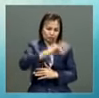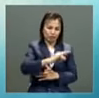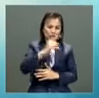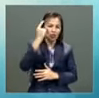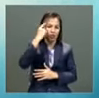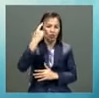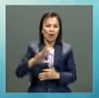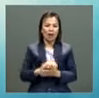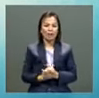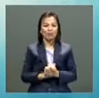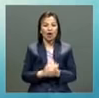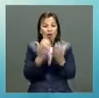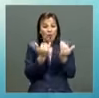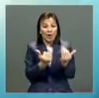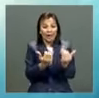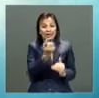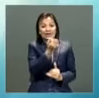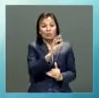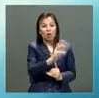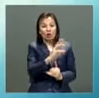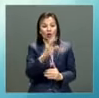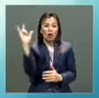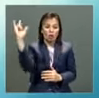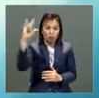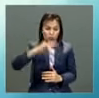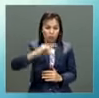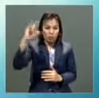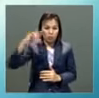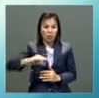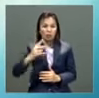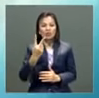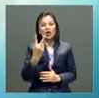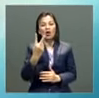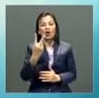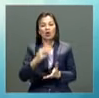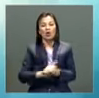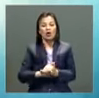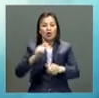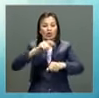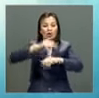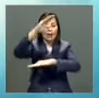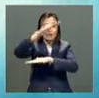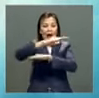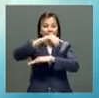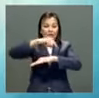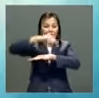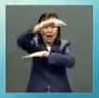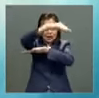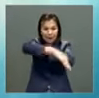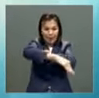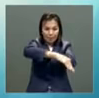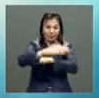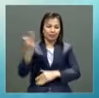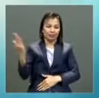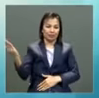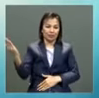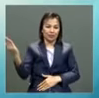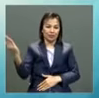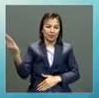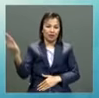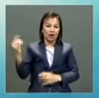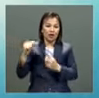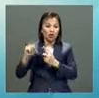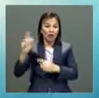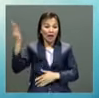วนวันนี้16เนี่ยนะครับมา2เที่ยวบินนะครับตอนบ่ายนี้กับค่ำนี้จากมาลดีฟแล้วก็สหรัฐอาหรับเอมิเรตส์นะครับรวมแล้ว